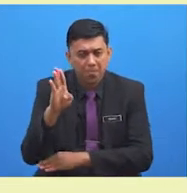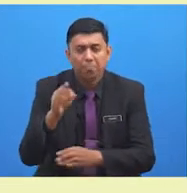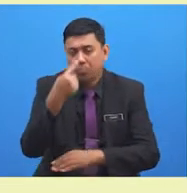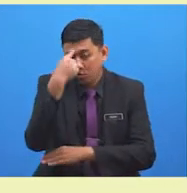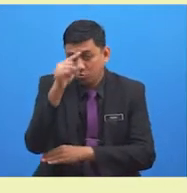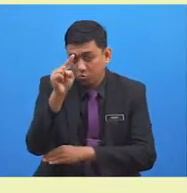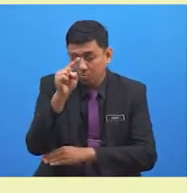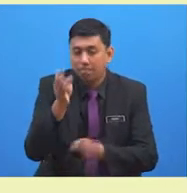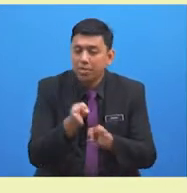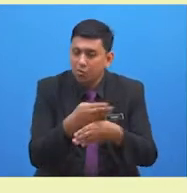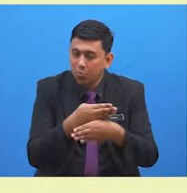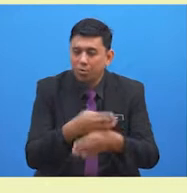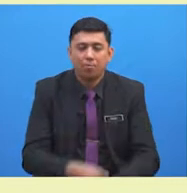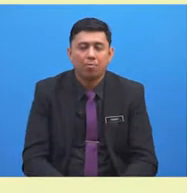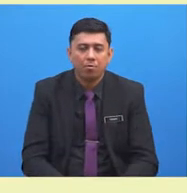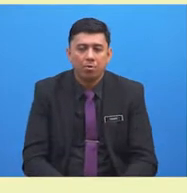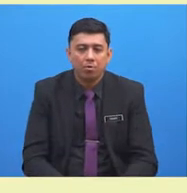karbaminohemoglobin. Di paru-paru,